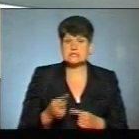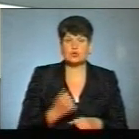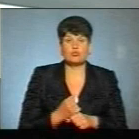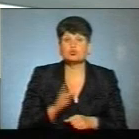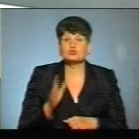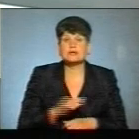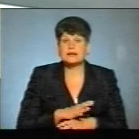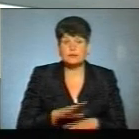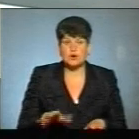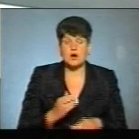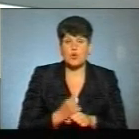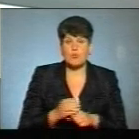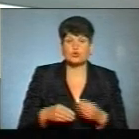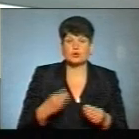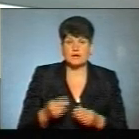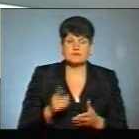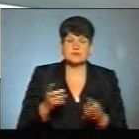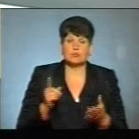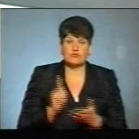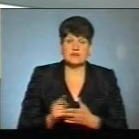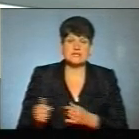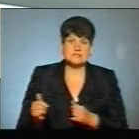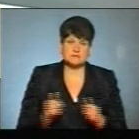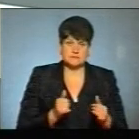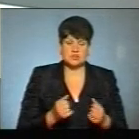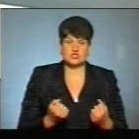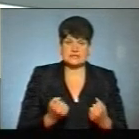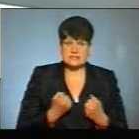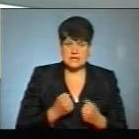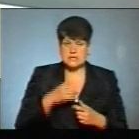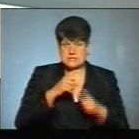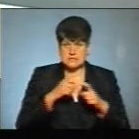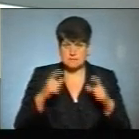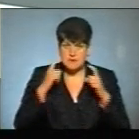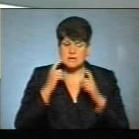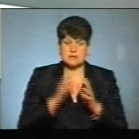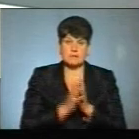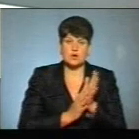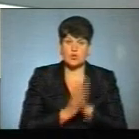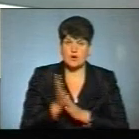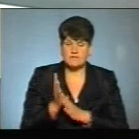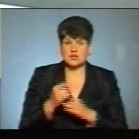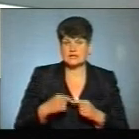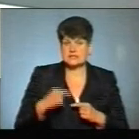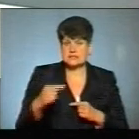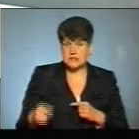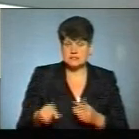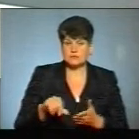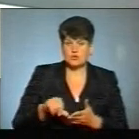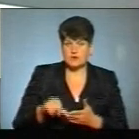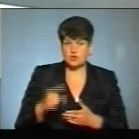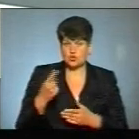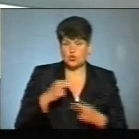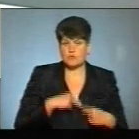але роботодавці повинні забезпечувати все-таки захист масками, рукавичками, дистанцією перебування одного працівника